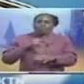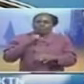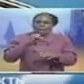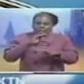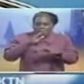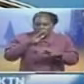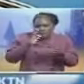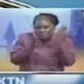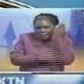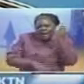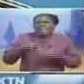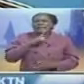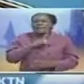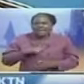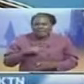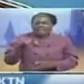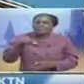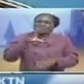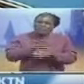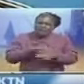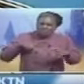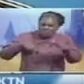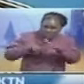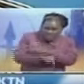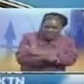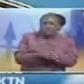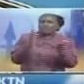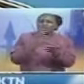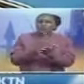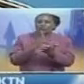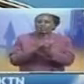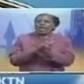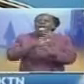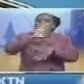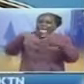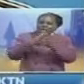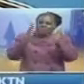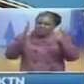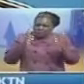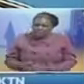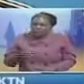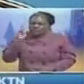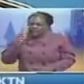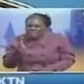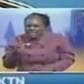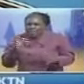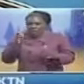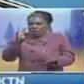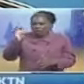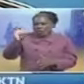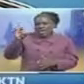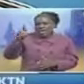kwa AFC Leopards wamepewa penalty ambayo ilikuwa penalty. Kwa kila mtu ameona ni Were ameshika mpira kisha